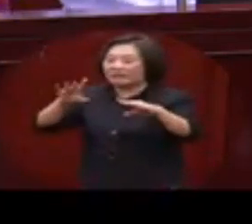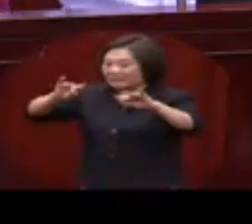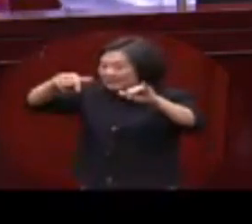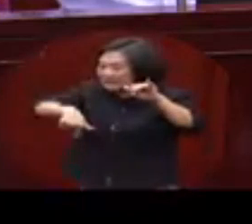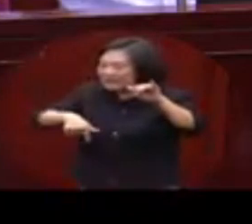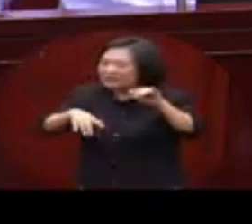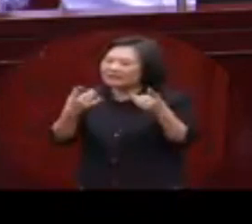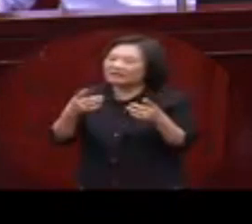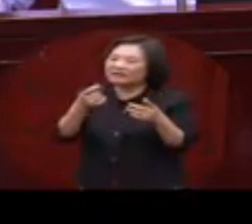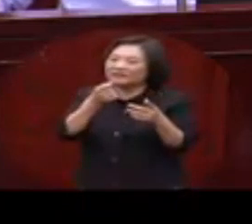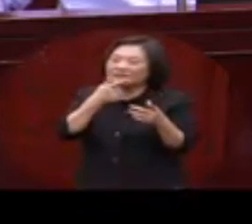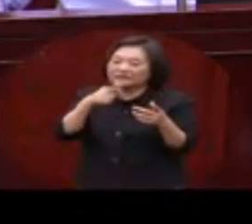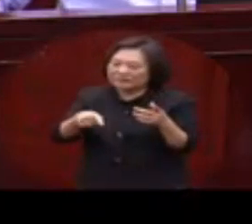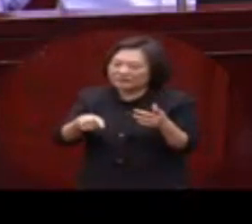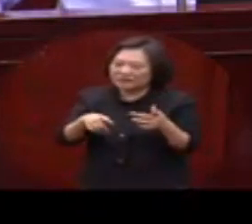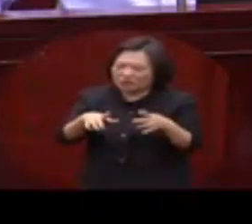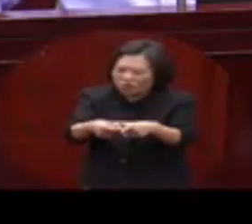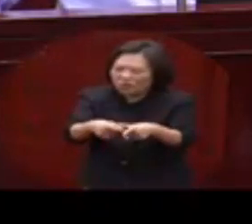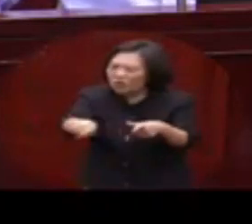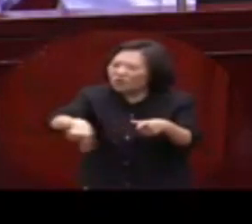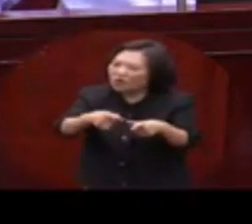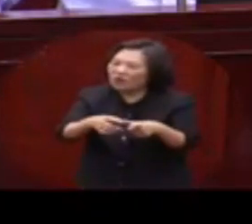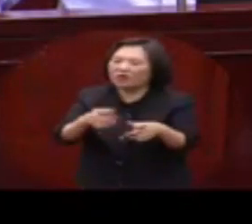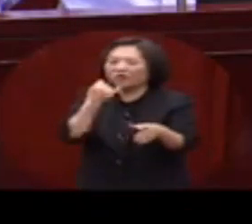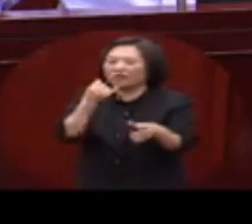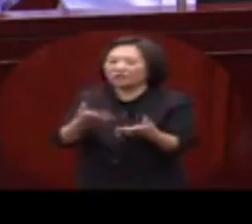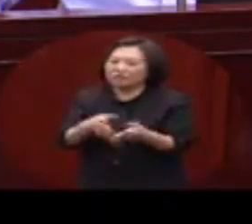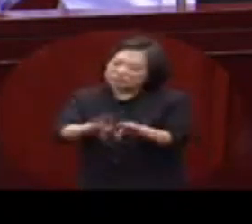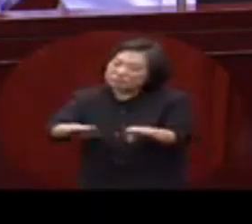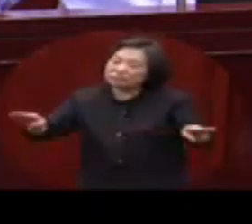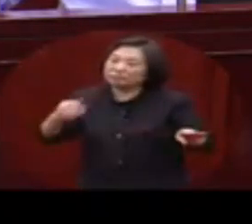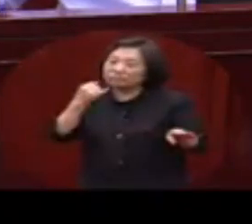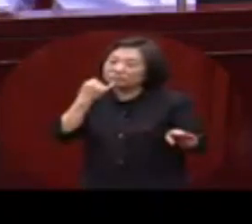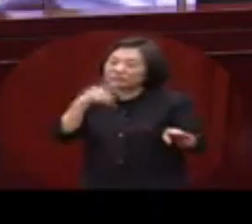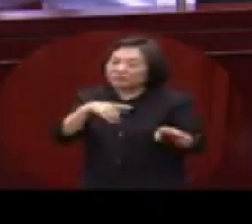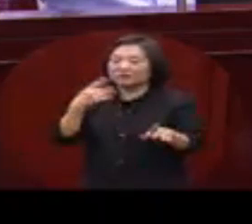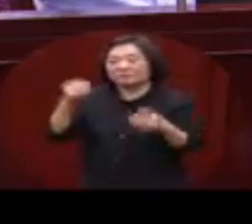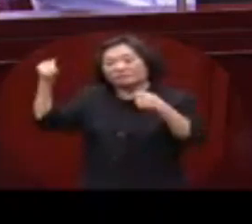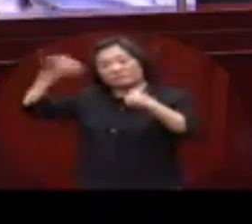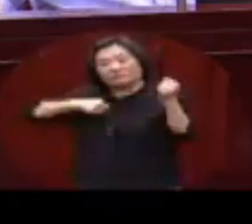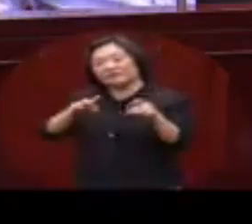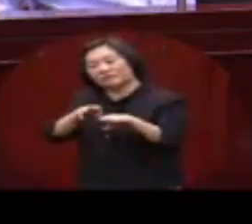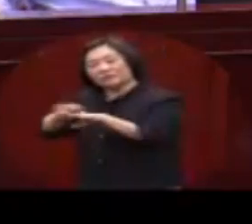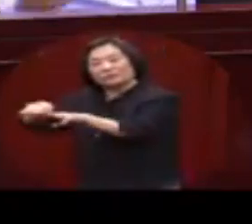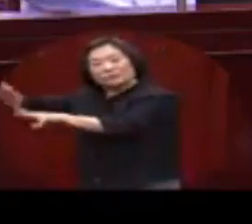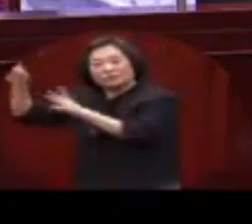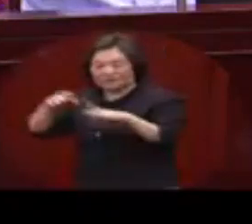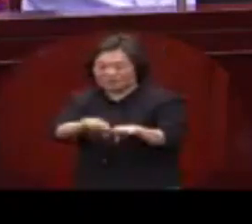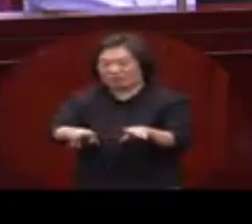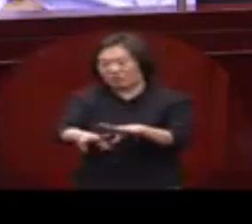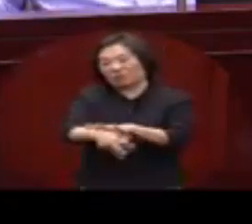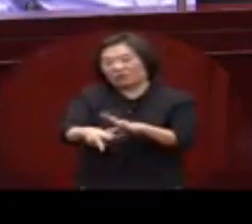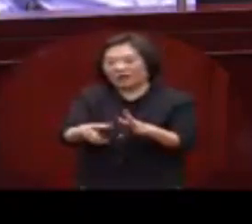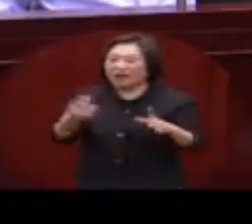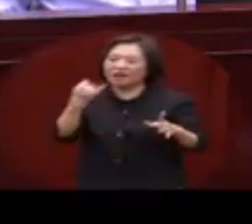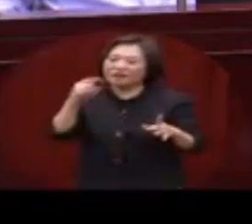家的房间可以拿出来共享，那么你家的停车位能不能拿出来共享？到现在为止我们已经做了